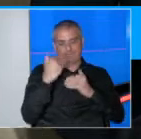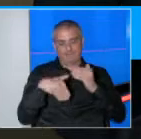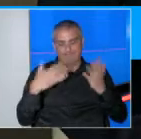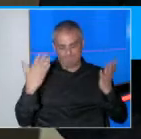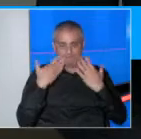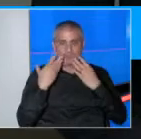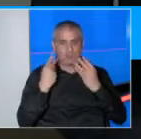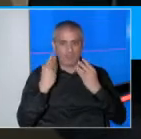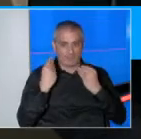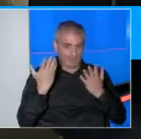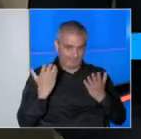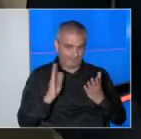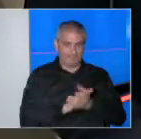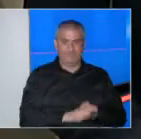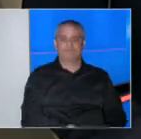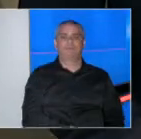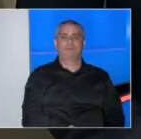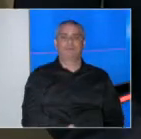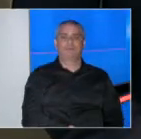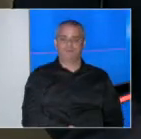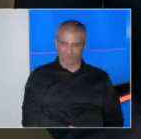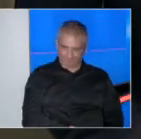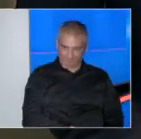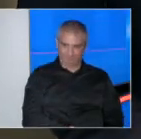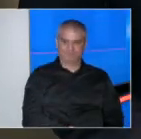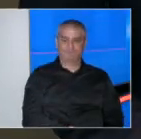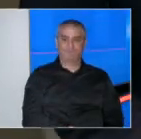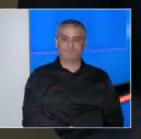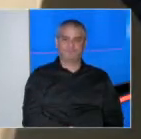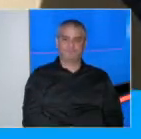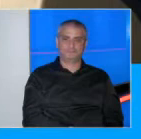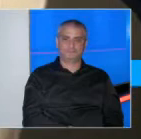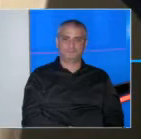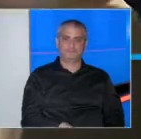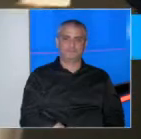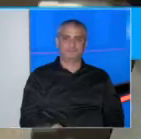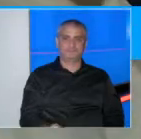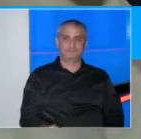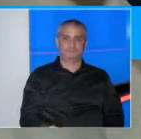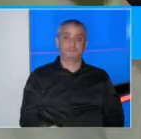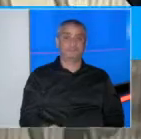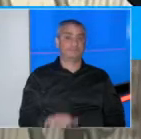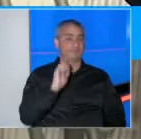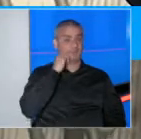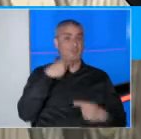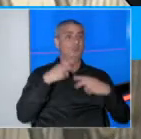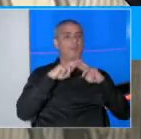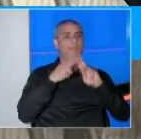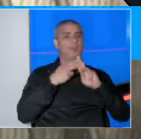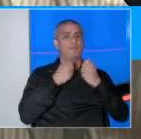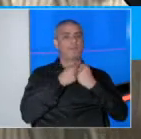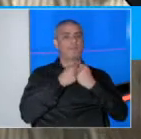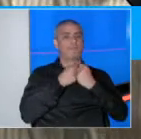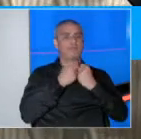בנו. ניר אבודרמי, יועץ אסטרטגי, תודה רבה לך. תודה רבה, שיהיה לנו בהצלחה. אנחנו לנושא הזה, מחר יצוין היום הבינלאומי